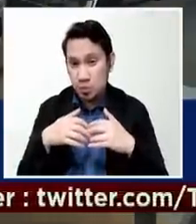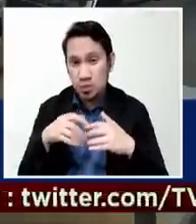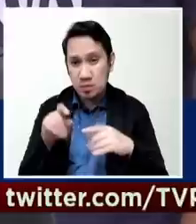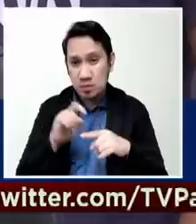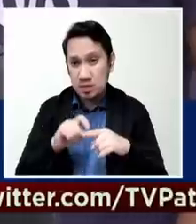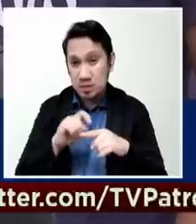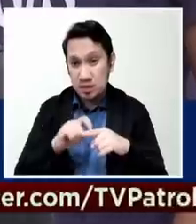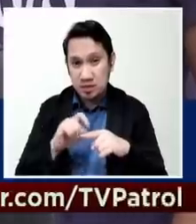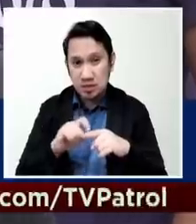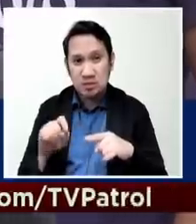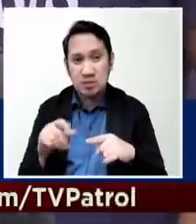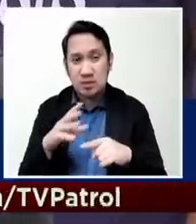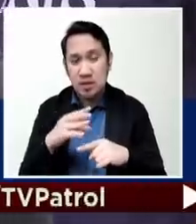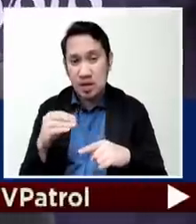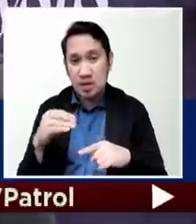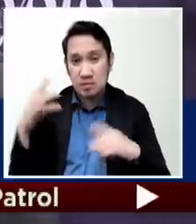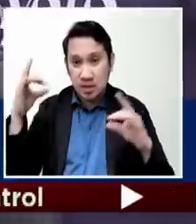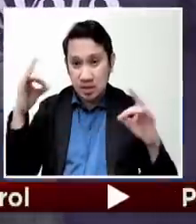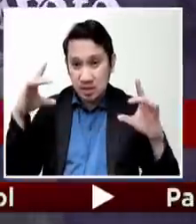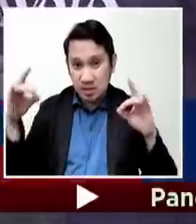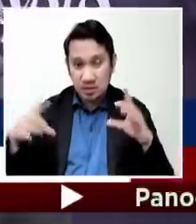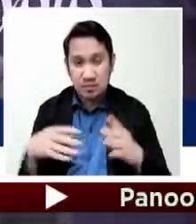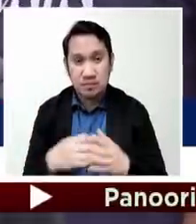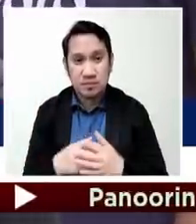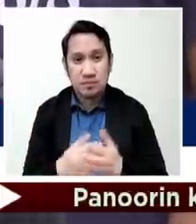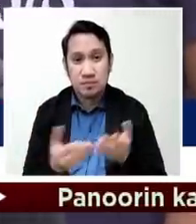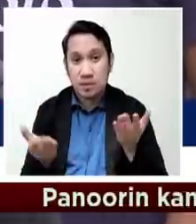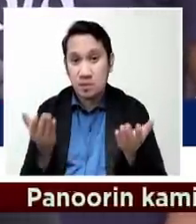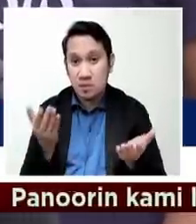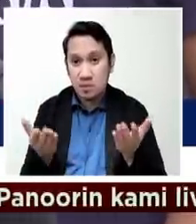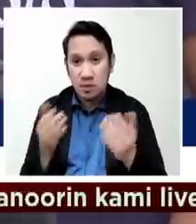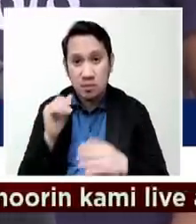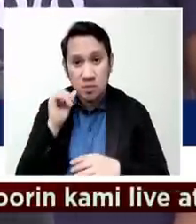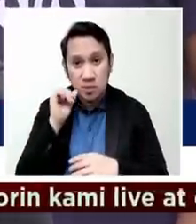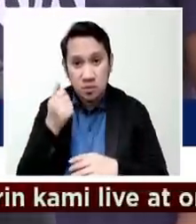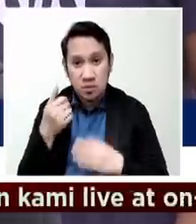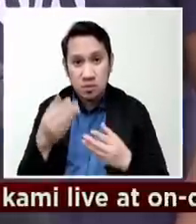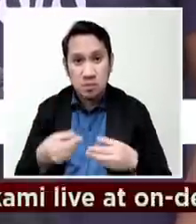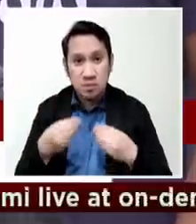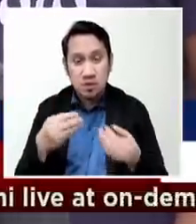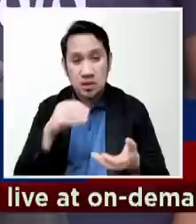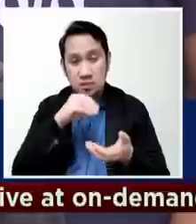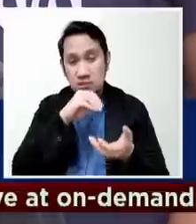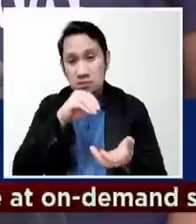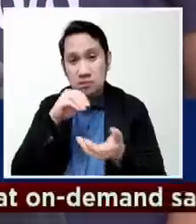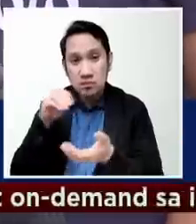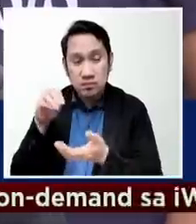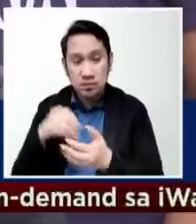ilaw. Siguro bukas magbibigay na tayo ng mga relief goods. Total,